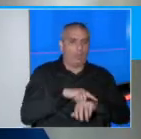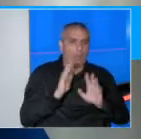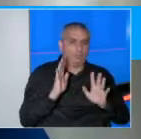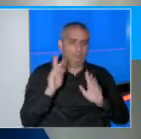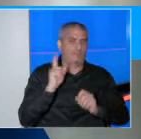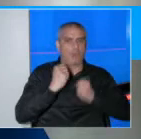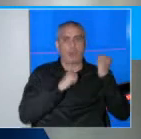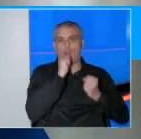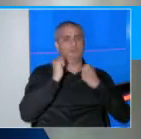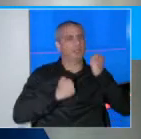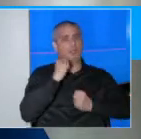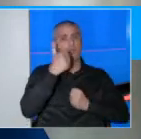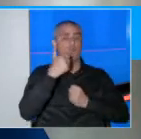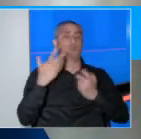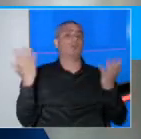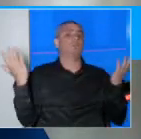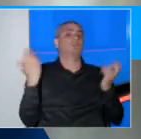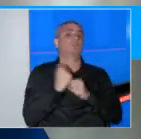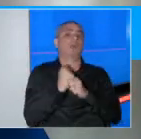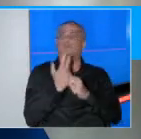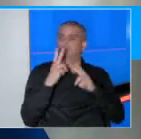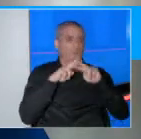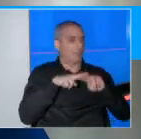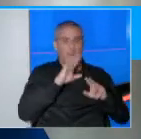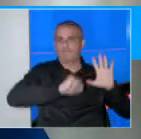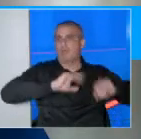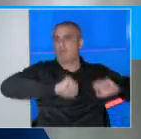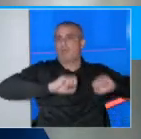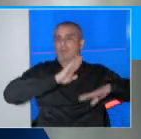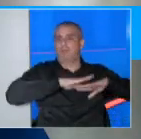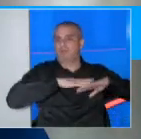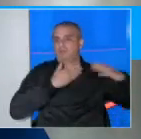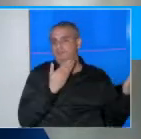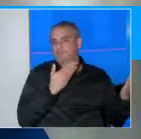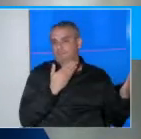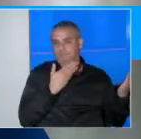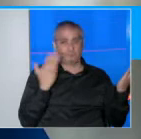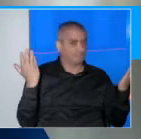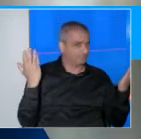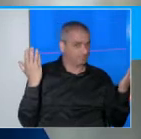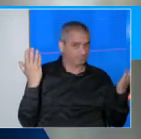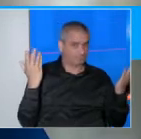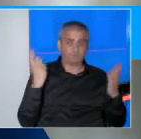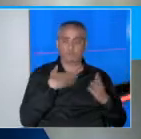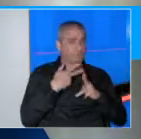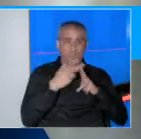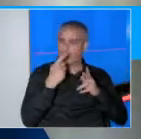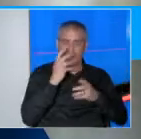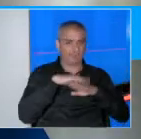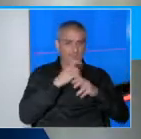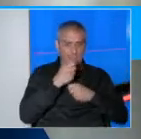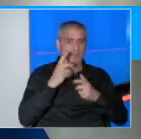ולא רץ להיות הראשון לעשות את זה, ומה לעשות, לא הרבה דברים נותרו בינתיים. וכמו שאמרת, זה לא רק תיק החקלאות, זה גם